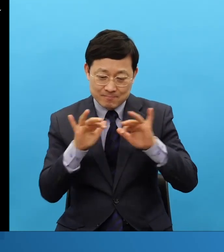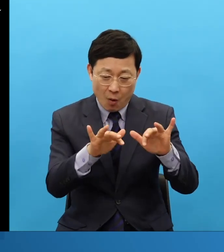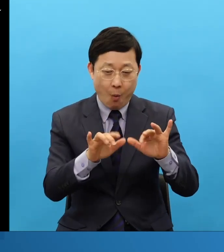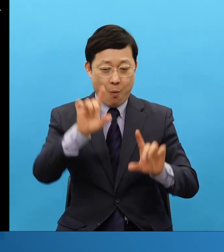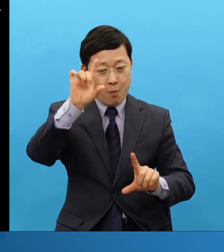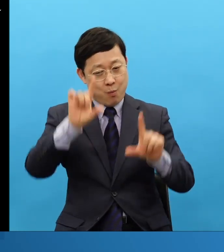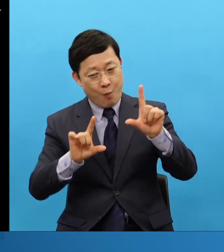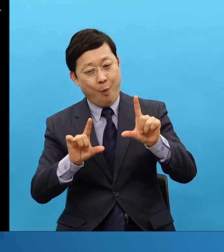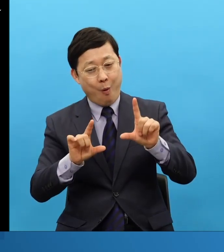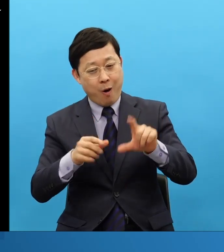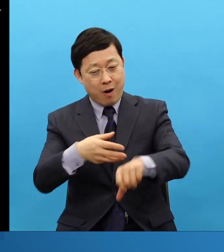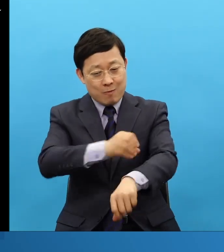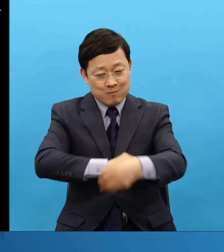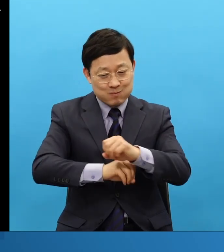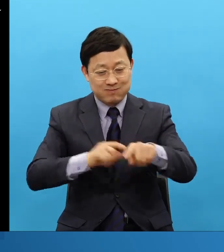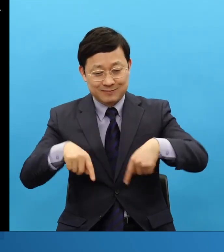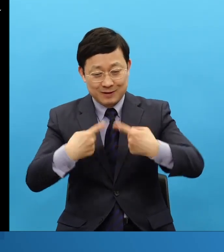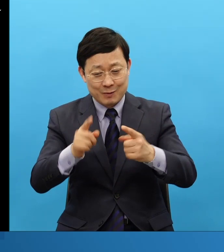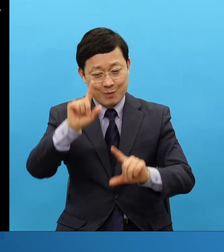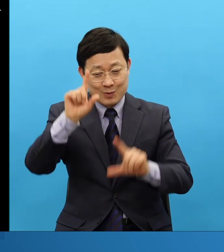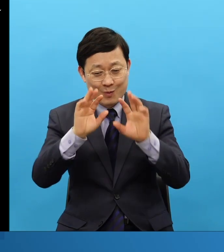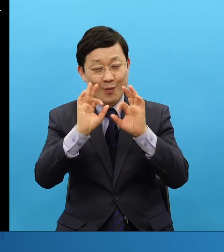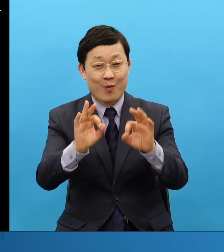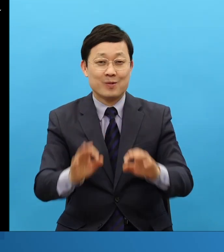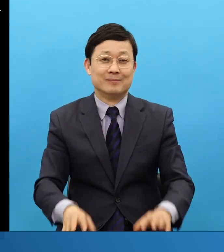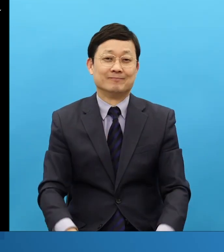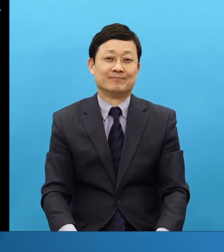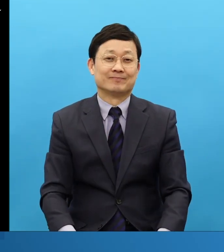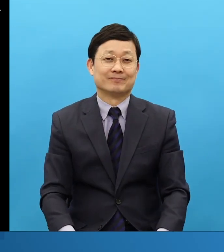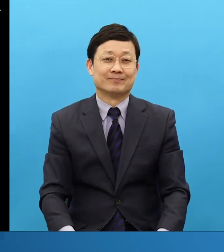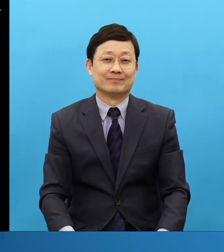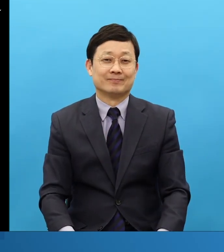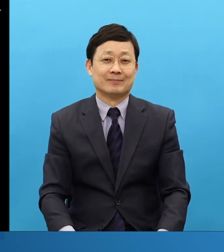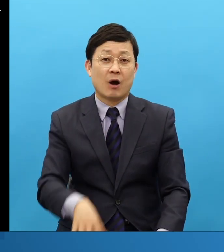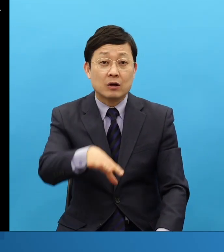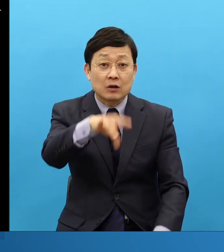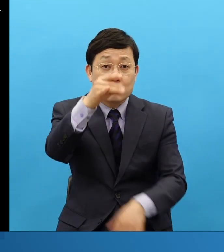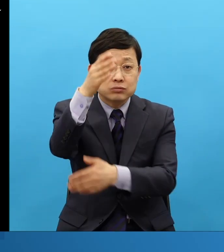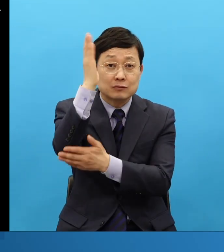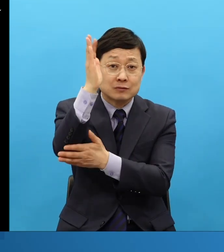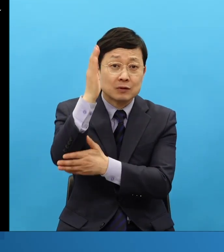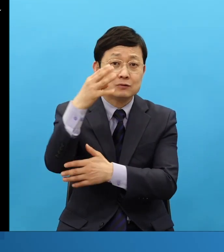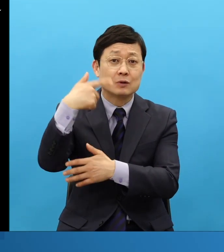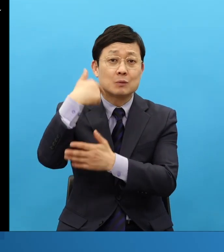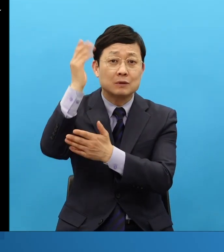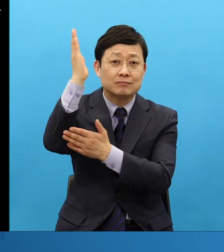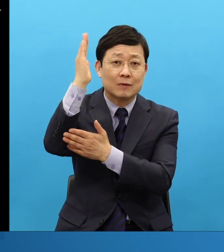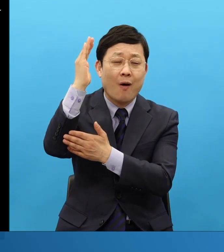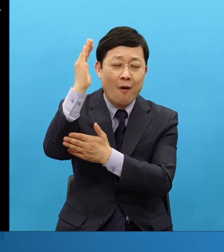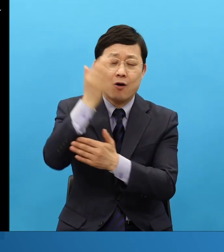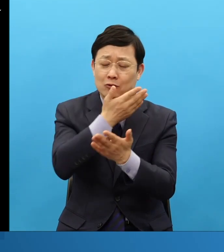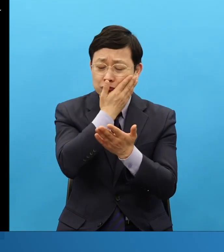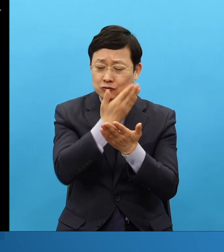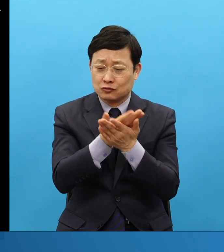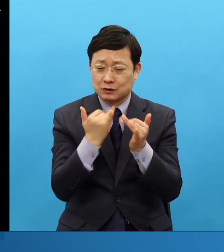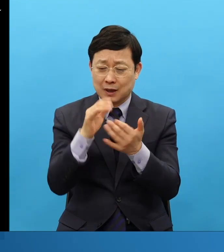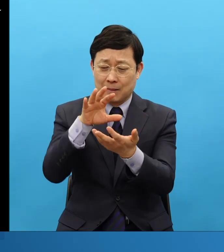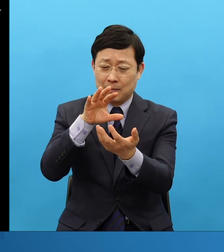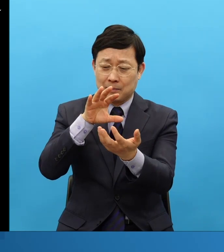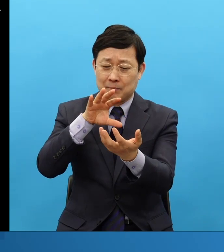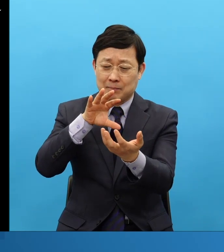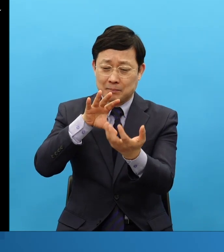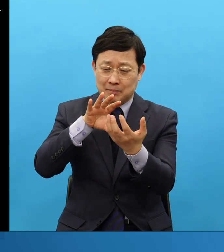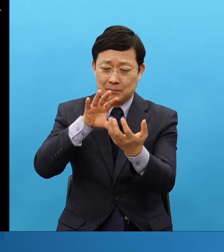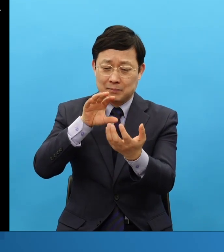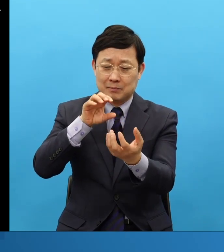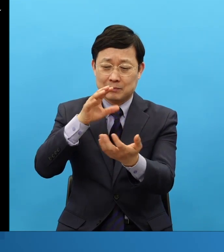등 적극적인 모습을 보였습니다. 첫 수업에서 류광수 원장은 중직자가 누릴 응답이란 제목으로 강의를 하며 중직자 시대의